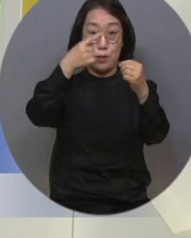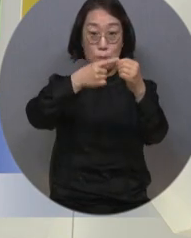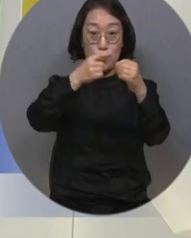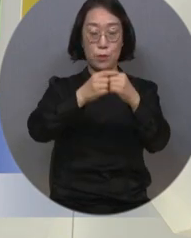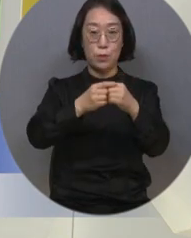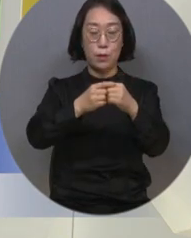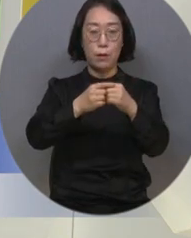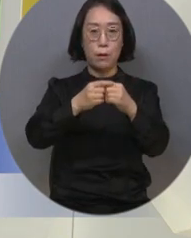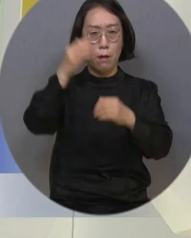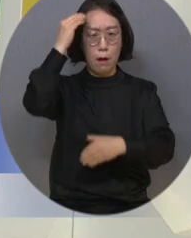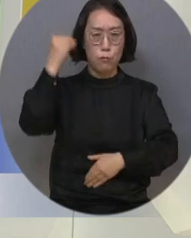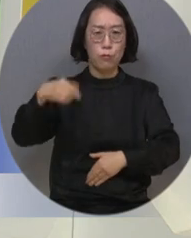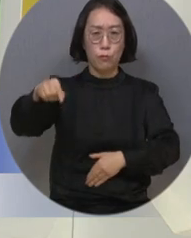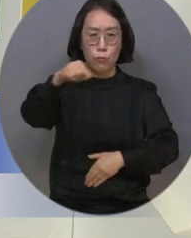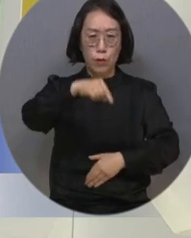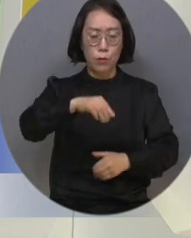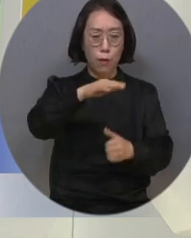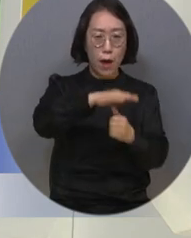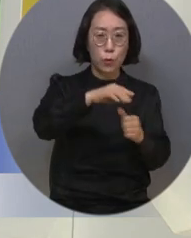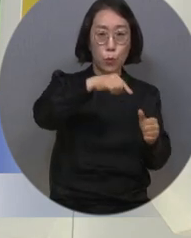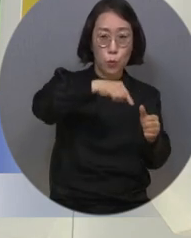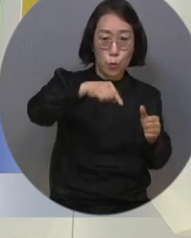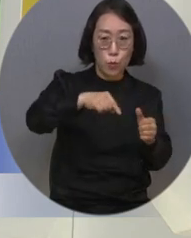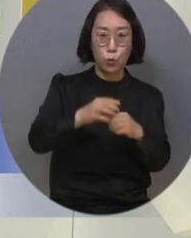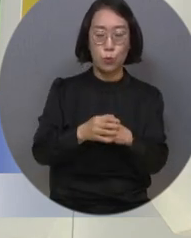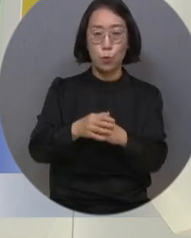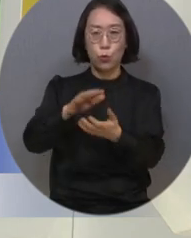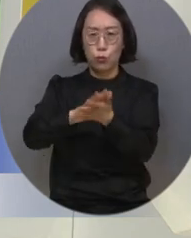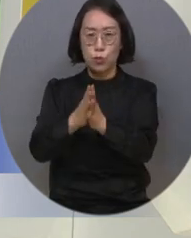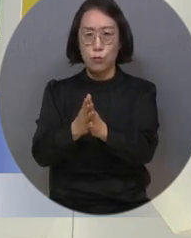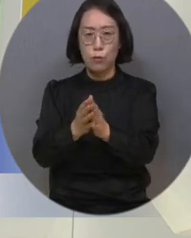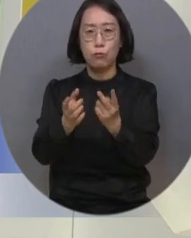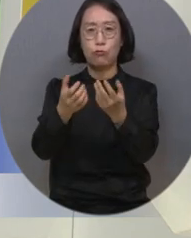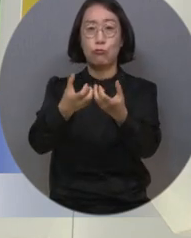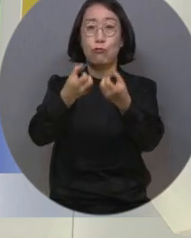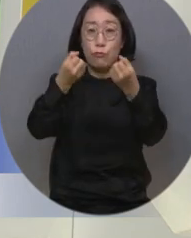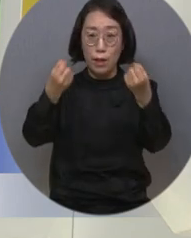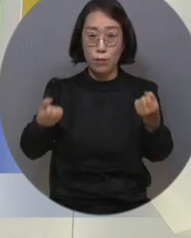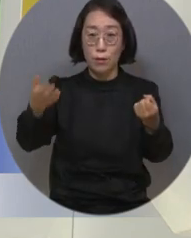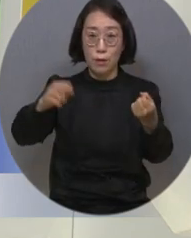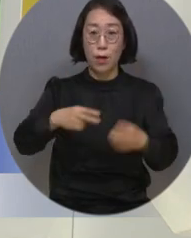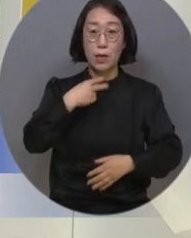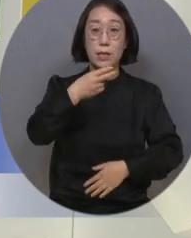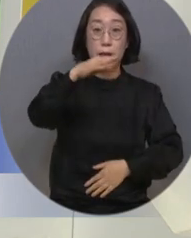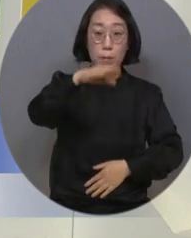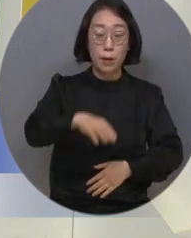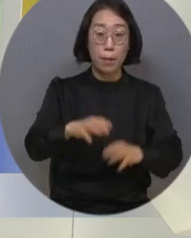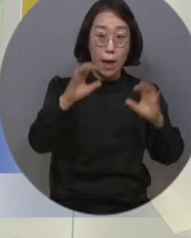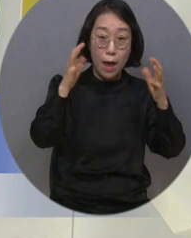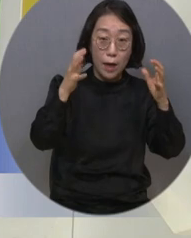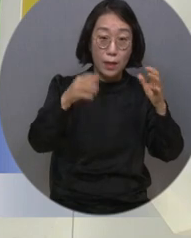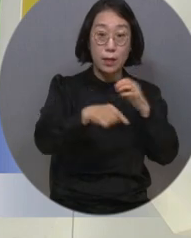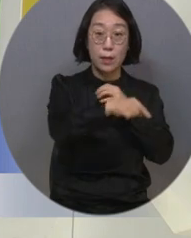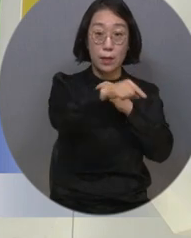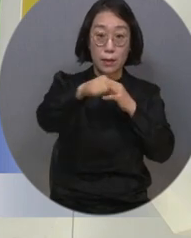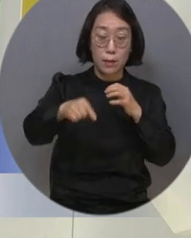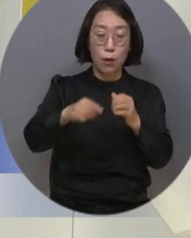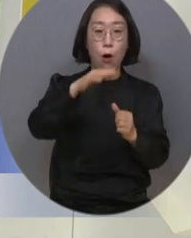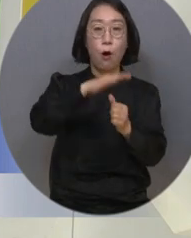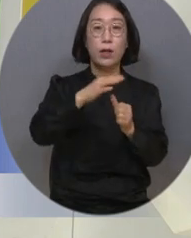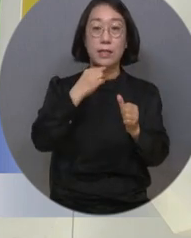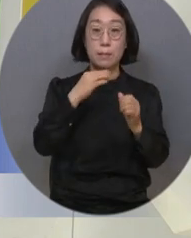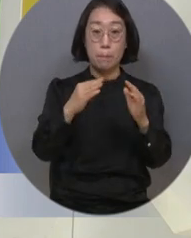우리나라의 유아교육과 보육 체계는 이온화가 돼 있죠 만 2세미만 영유아의 경우 어린이집만